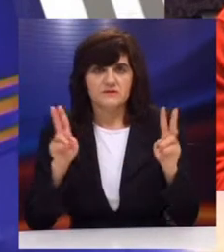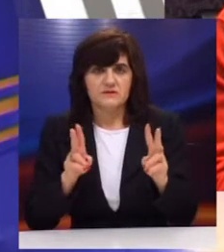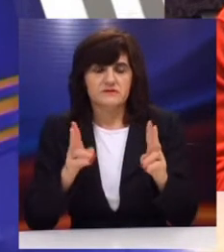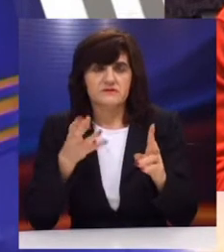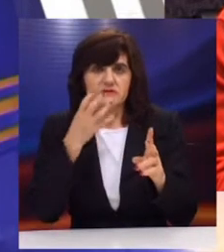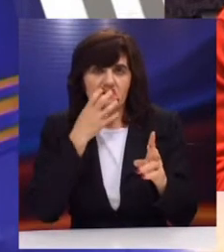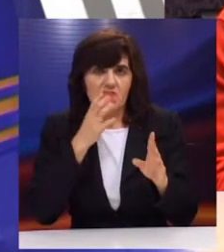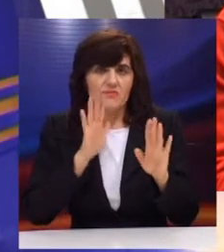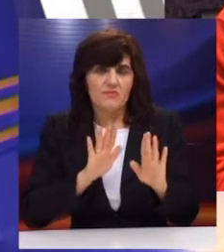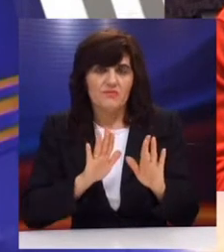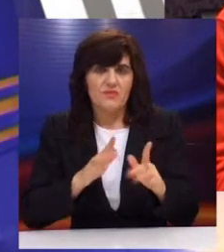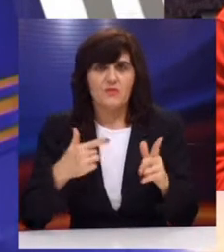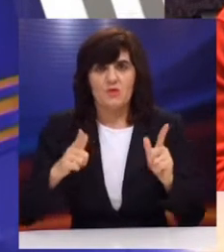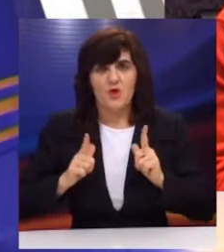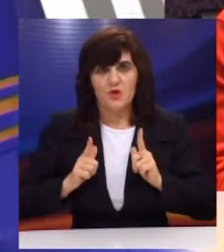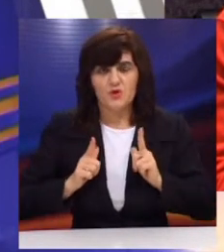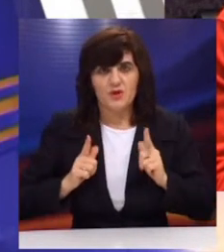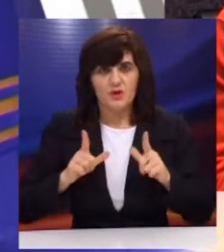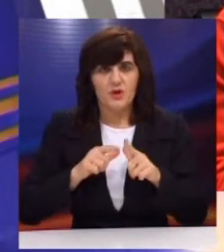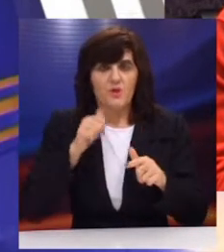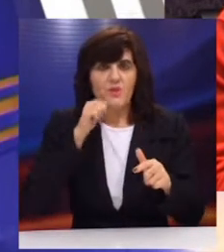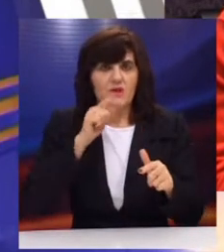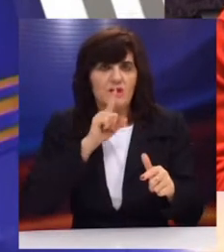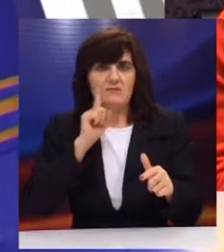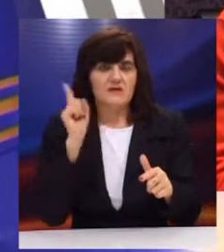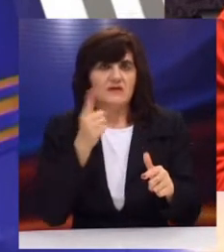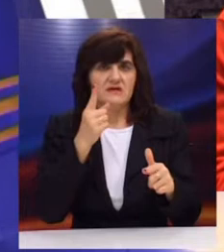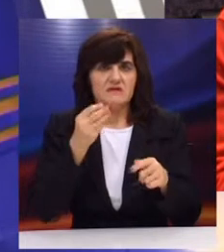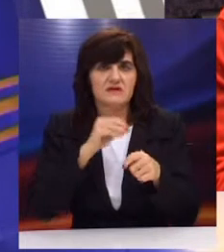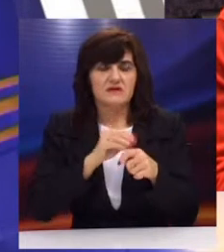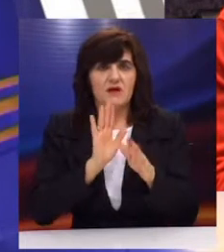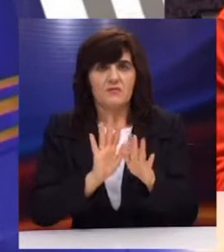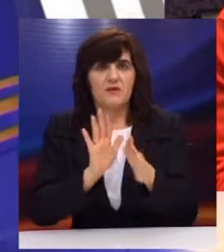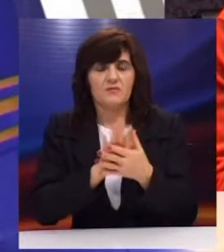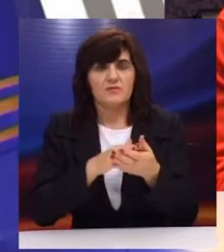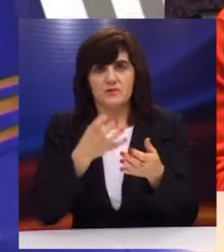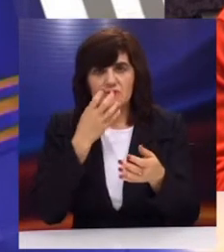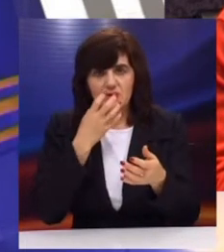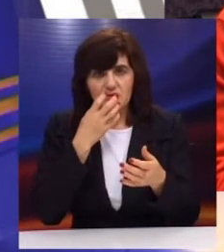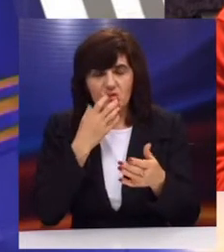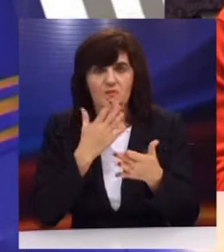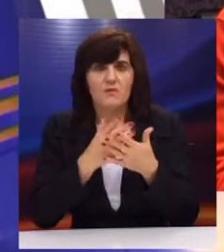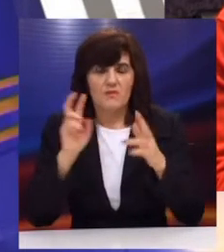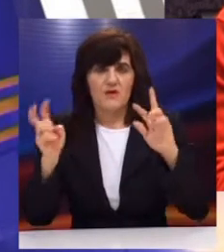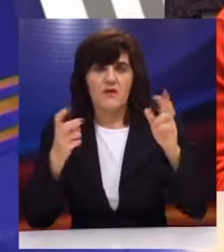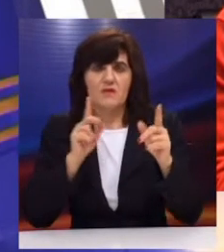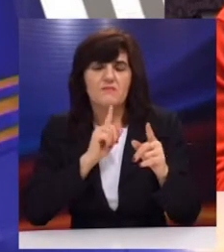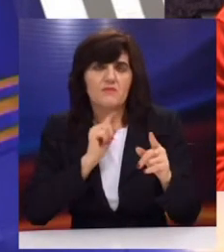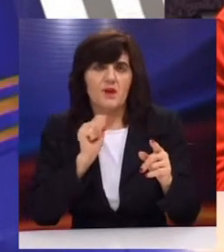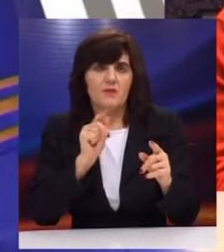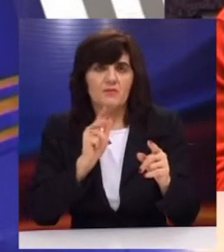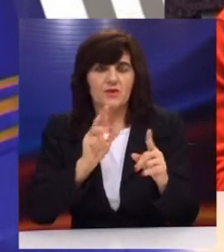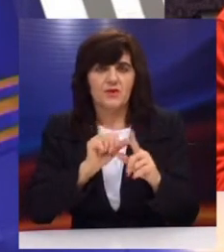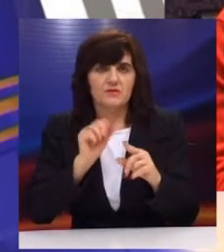sa grejanjem, tako da očekujemo da u toku dana svi stanovi budu topli. Bilo je poziv građana, ali u veoma malom